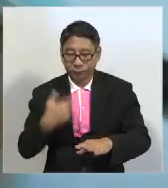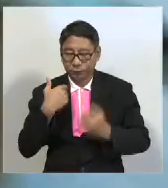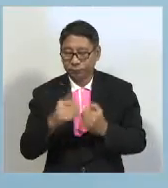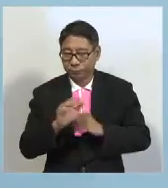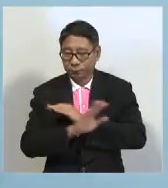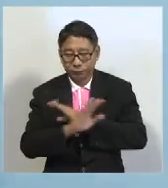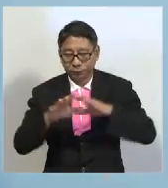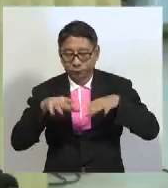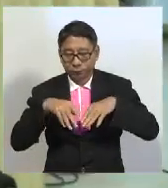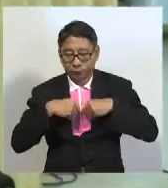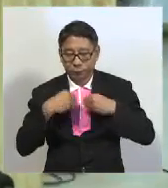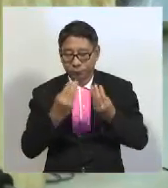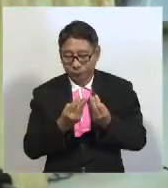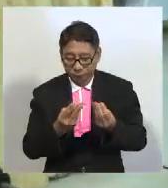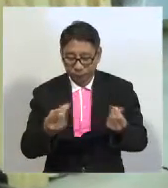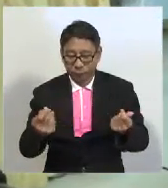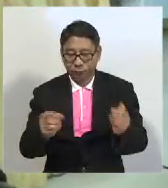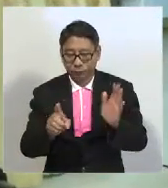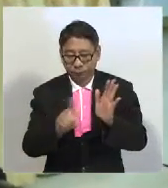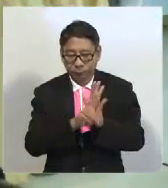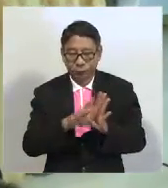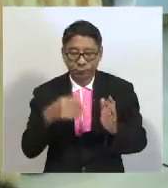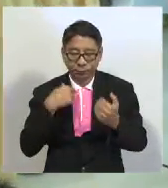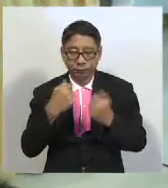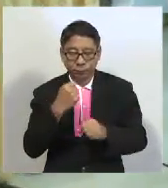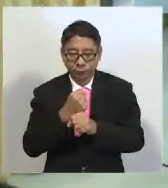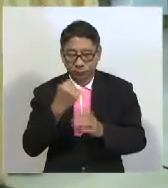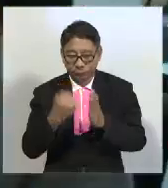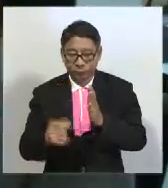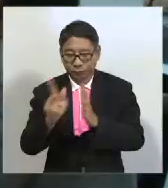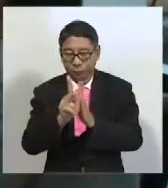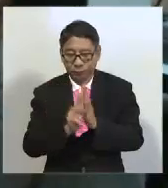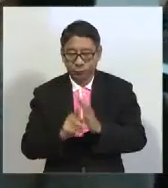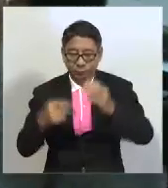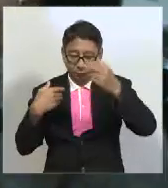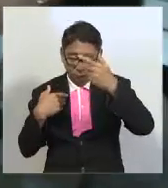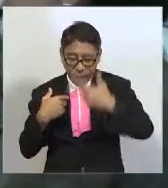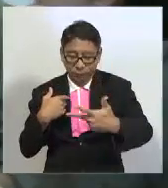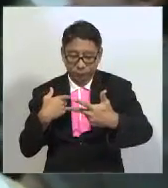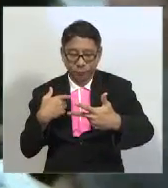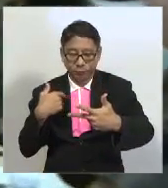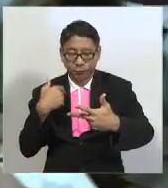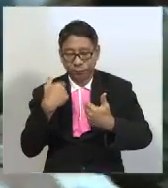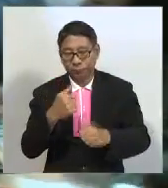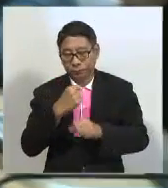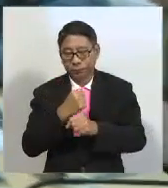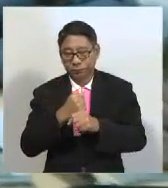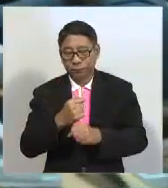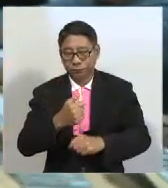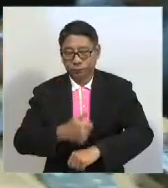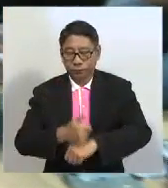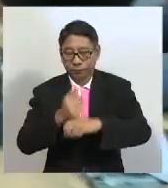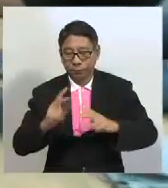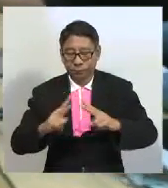ชื่อนะคะว่าแผนที่ดินเพียงผืนเดียวเนี่ยจะสามารถทำผิดกฎหมายได้ถึง3ฉบับซึ่งหากเป็นไปตามที่ทางอธิ